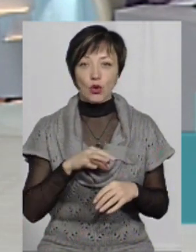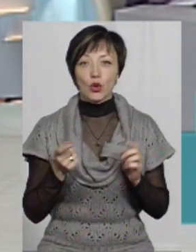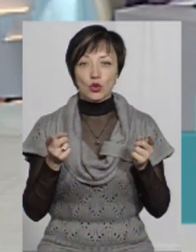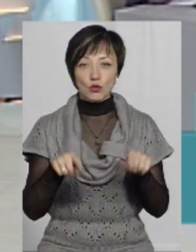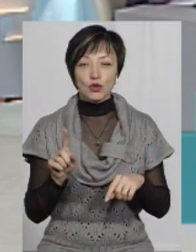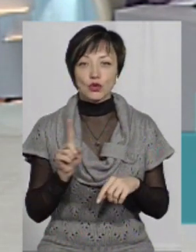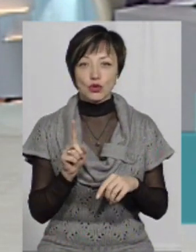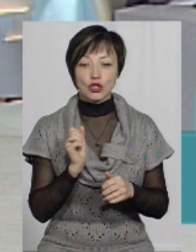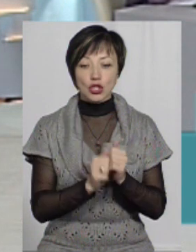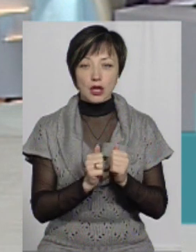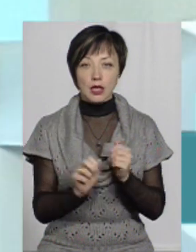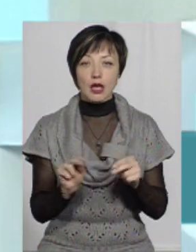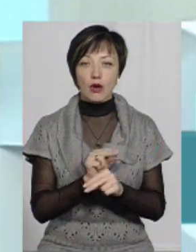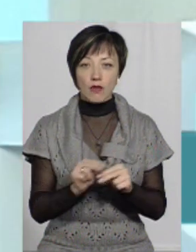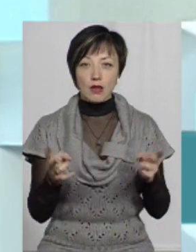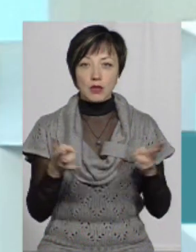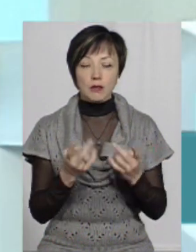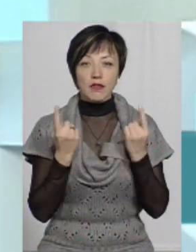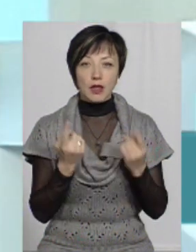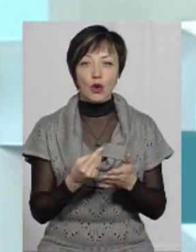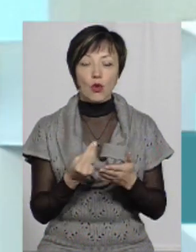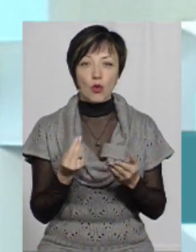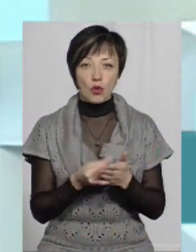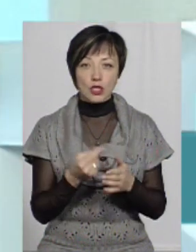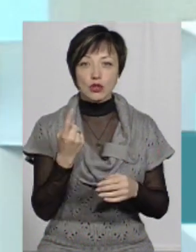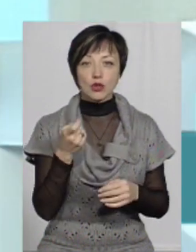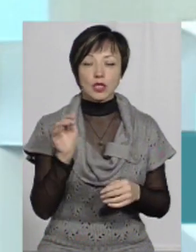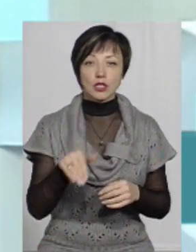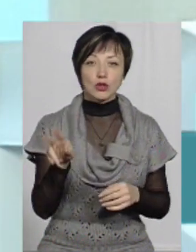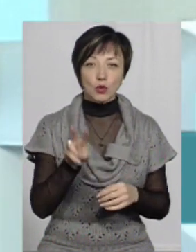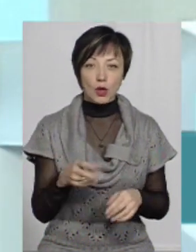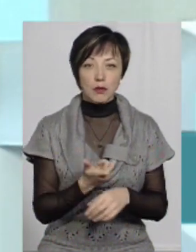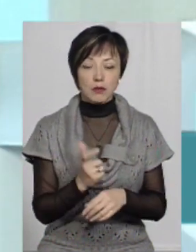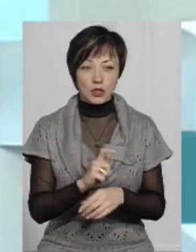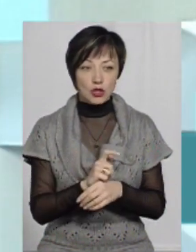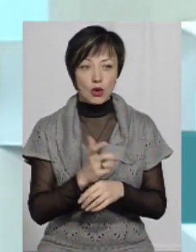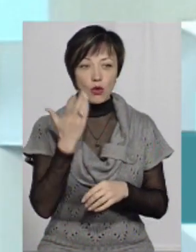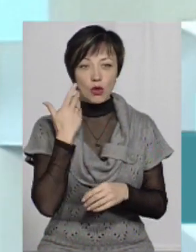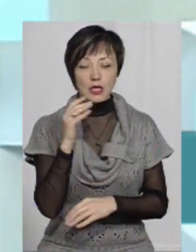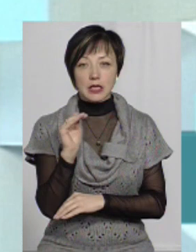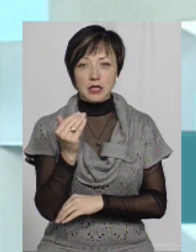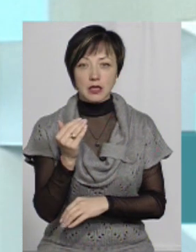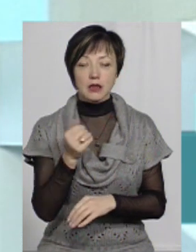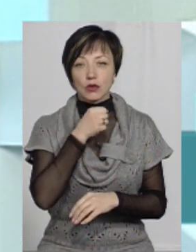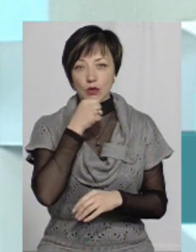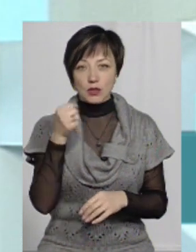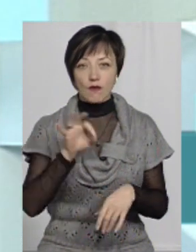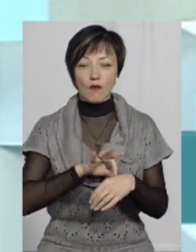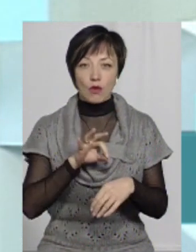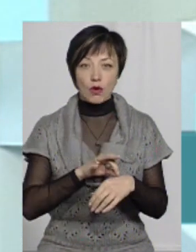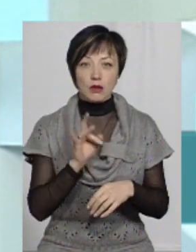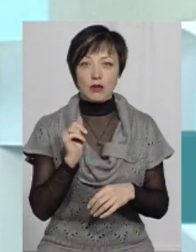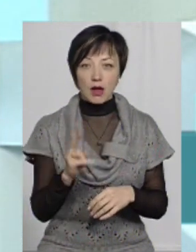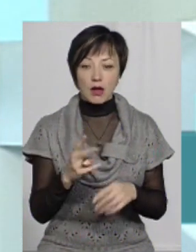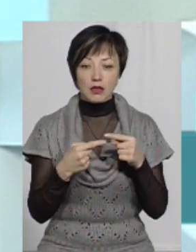Тому що дуже часто на лікування потрібні великі кошти, і 100 тисяч доларів, і більше, коли дитина чи дорослий хворі